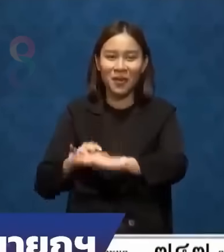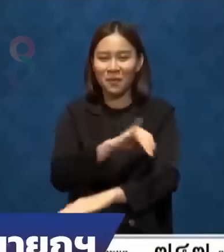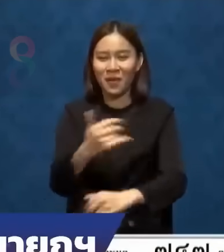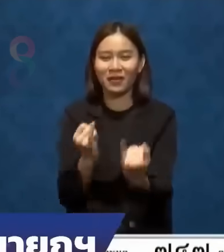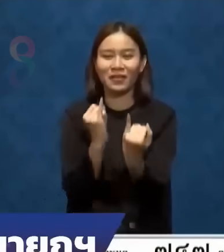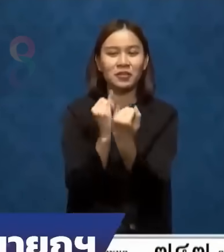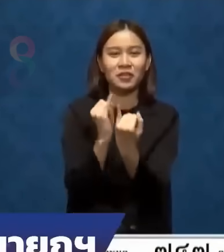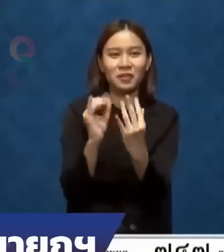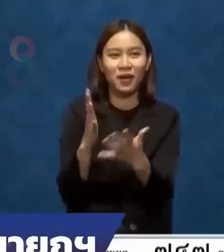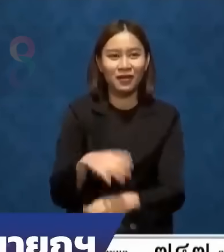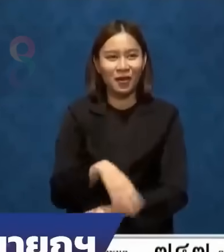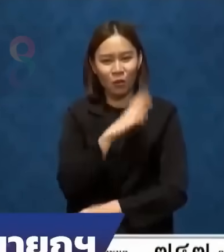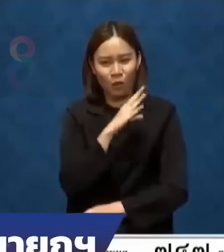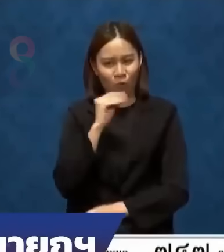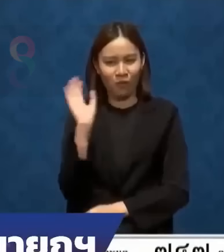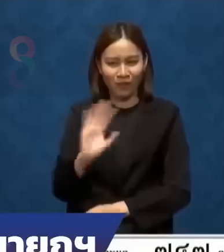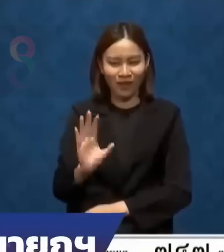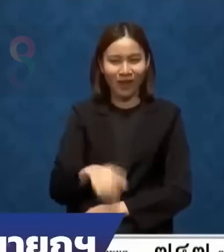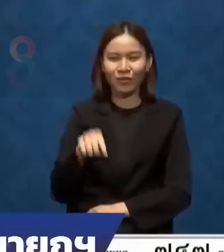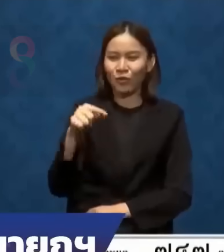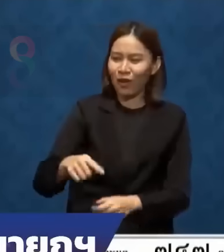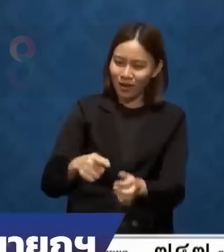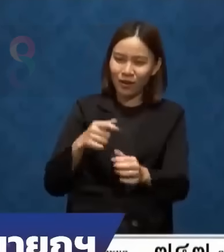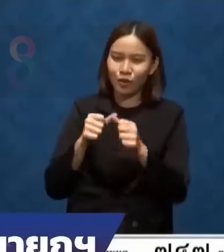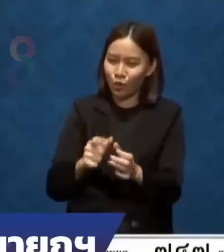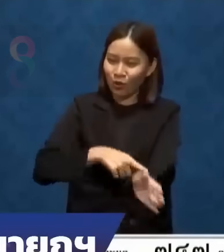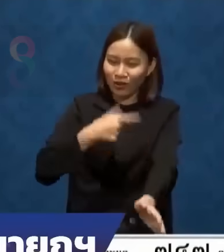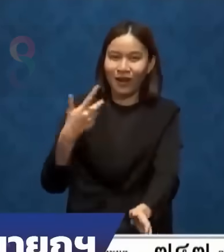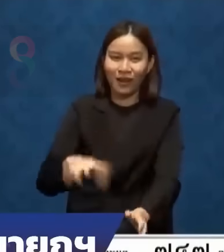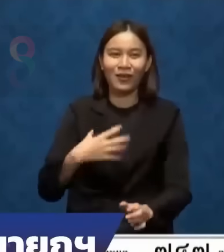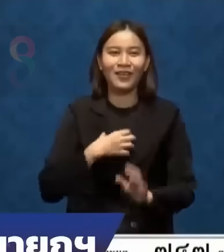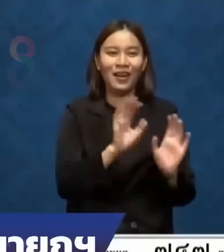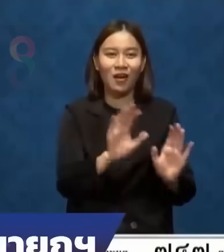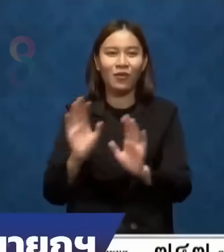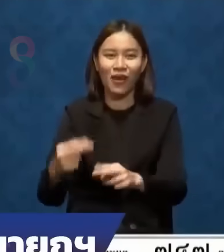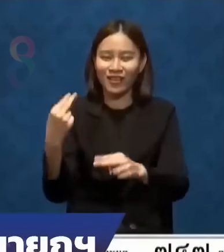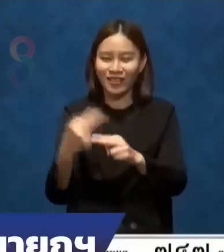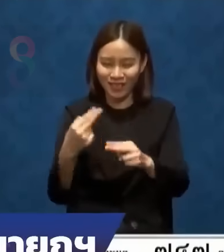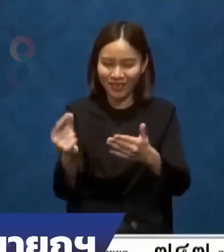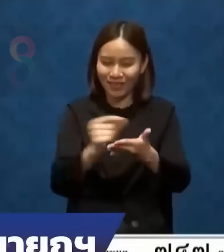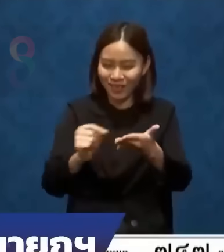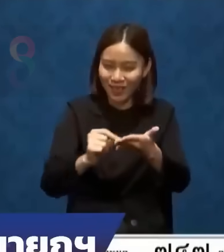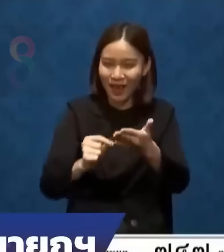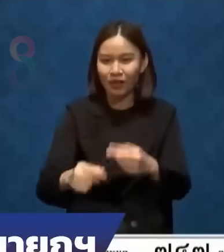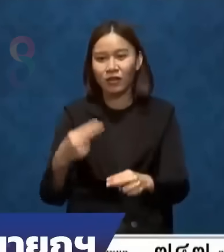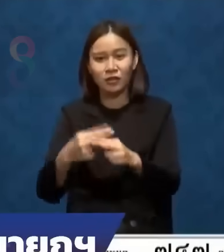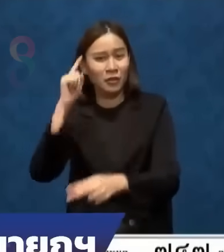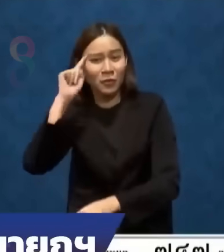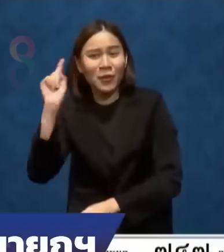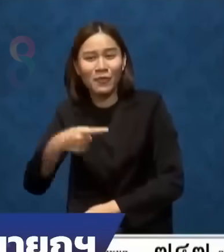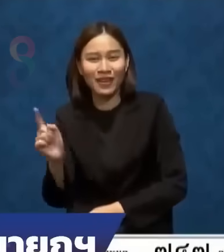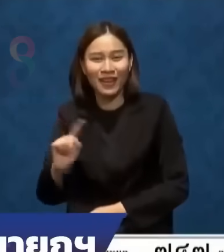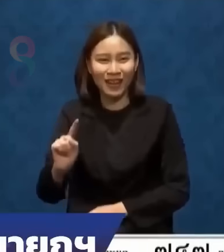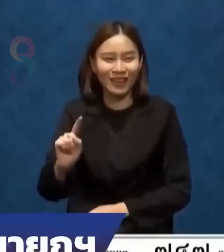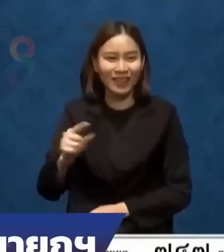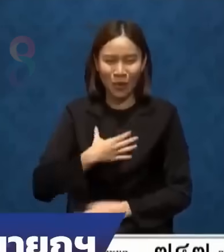ชินสถานที่โอ้แต่จะว่าไปก็ไม่ได้นะครับเพราะว่าท่านก็อยู่มานานแล้วนะครับก็ไงฝากลงชื่อกันนิดนึงนะฮะหรือเขียนชื่อกันไม่เป็นแล้วครับ